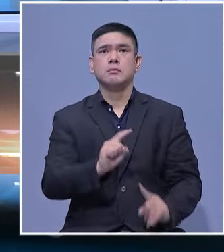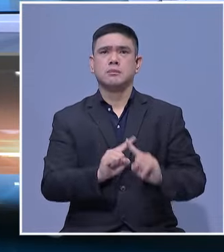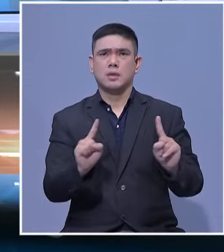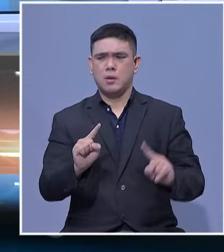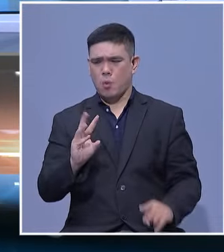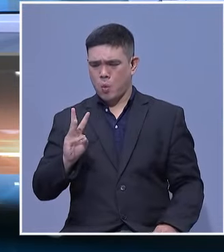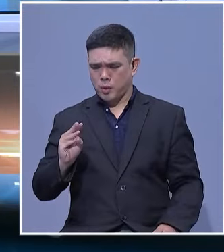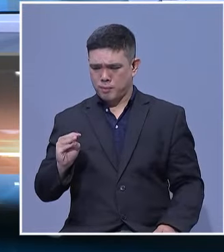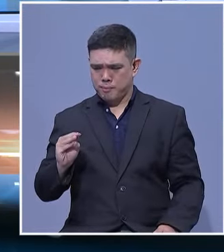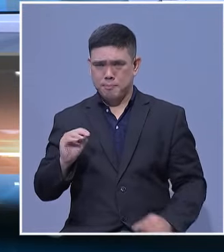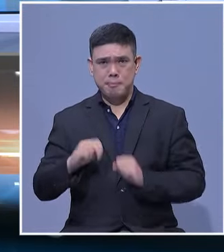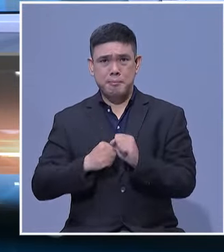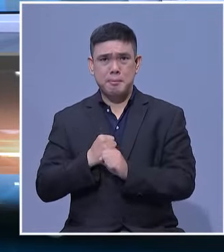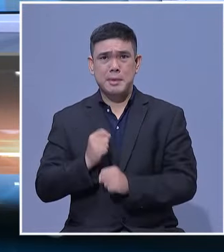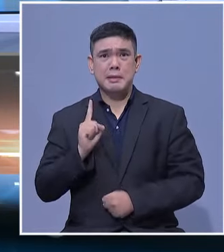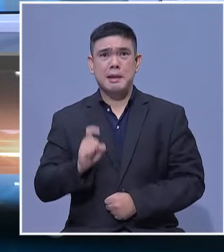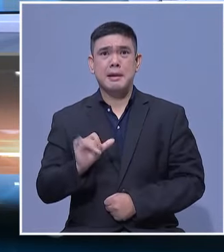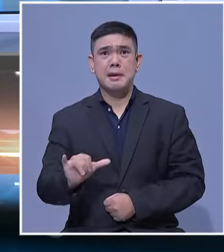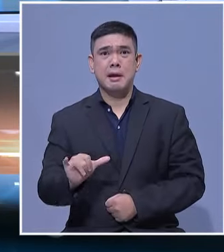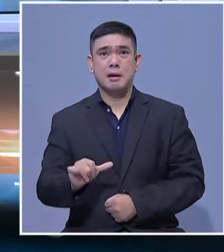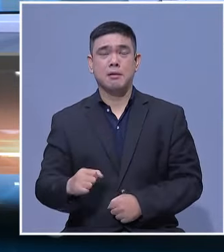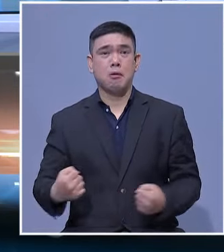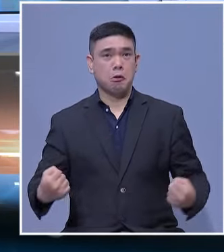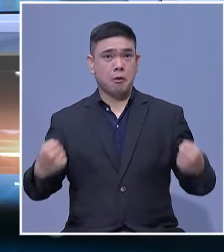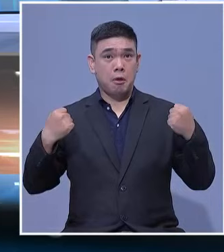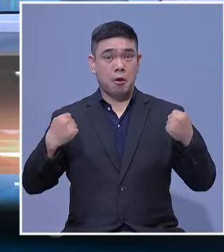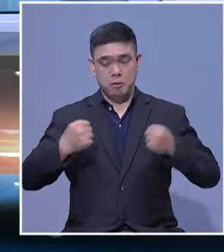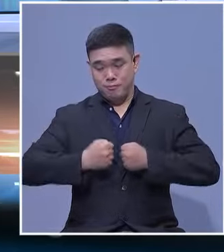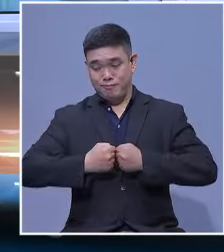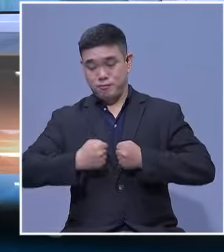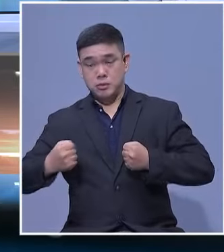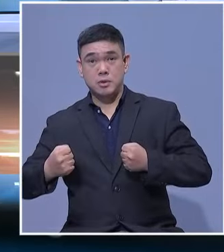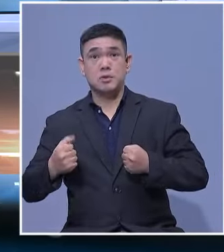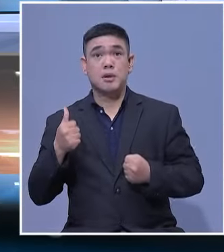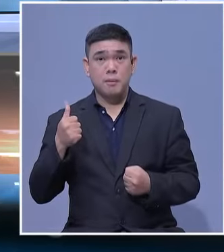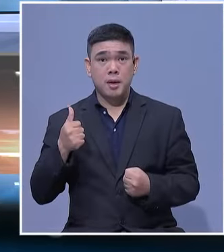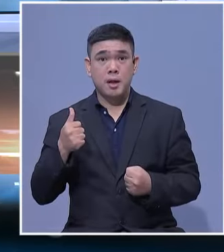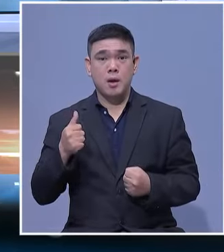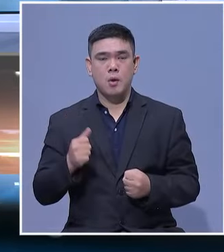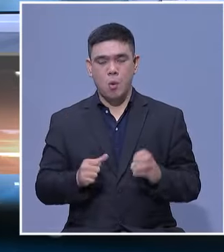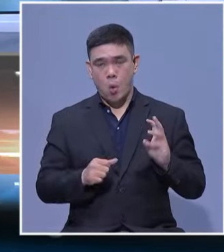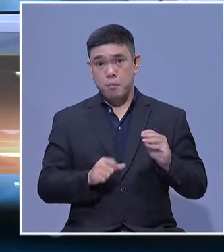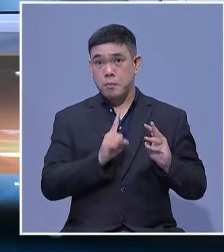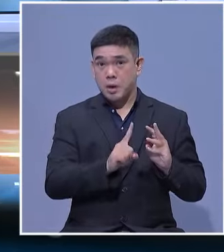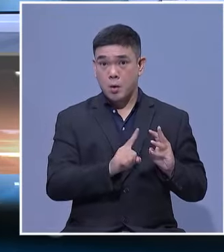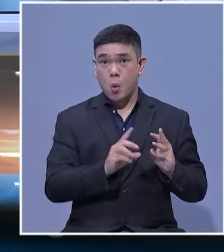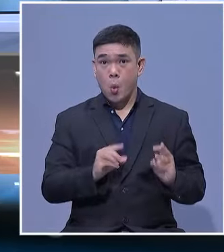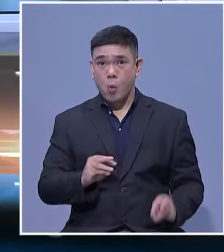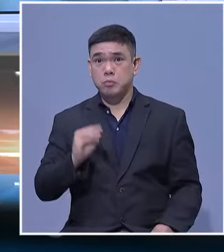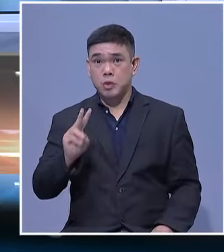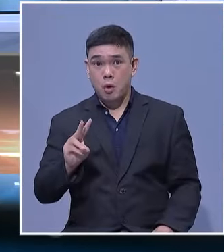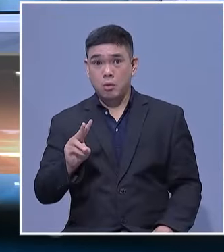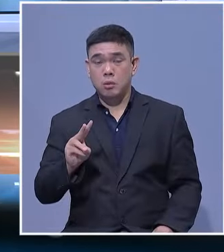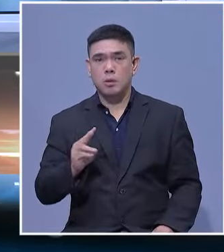บอกว่า 60ปียังไม่ตายเลยพี่อารมยังแข็งแรงอยู่ขอขยายเวลาหน่อยได้มั้ยเพราะว่าอ่ะ 61 62ก็ยังอยากลุ้นอยู่อ่ะ